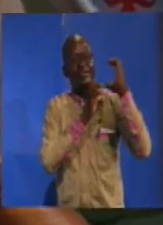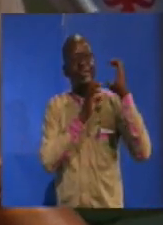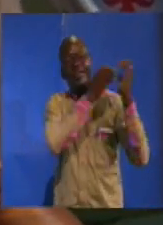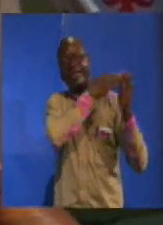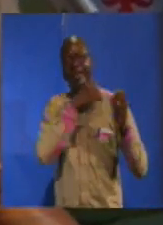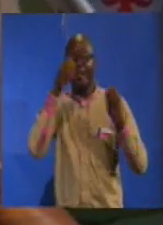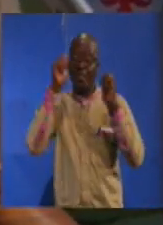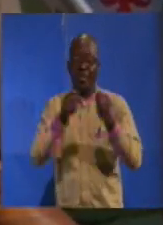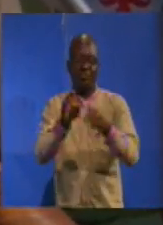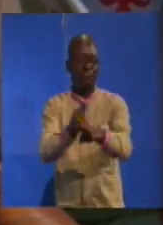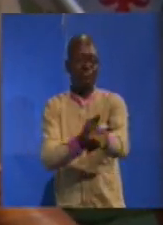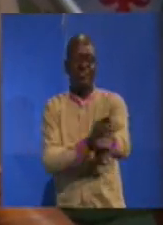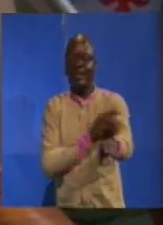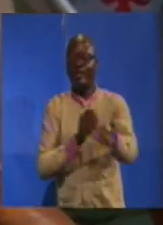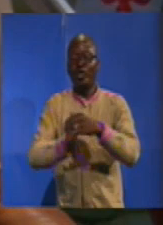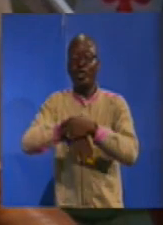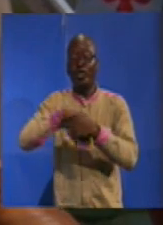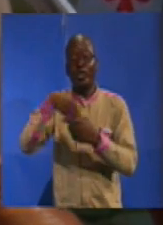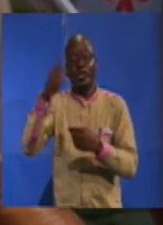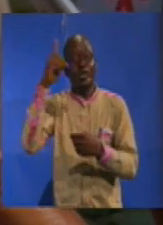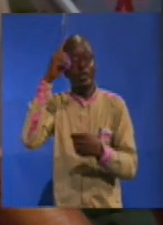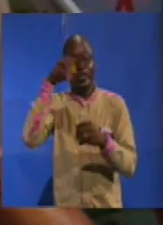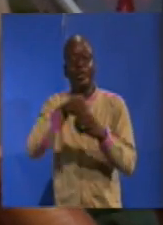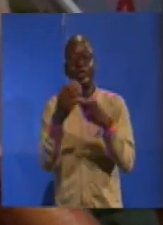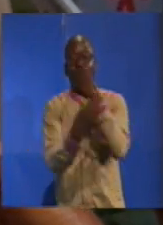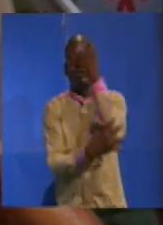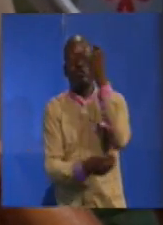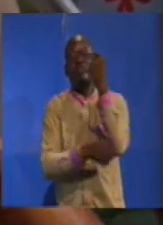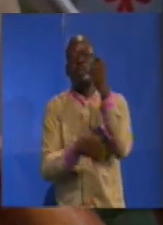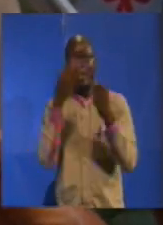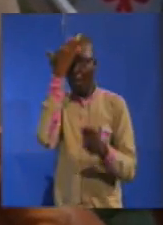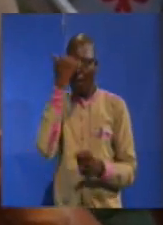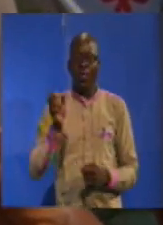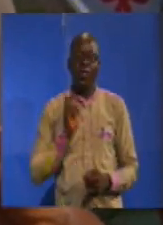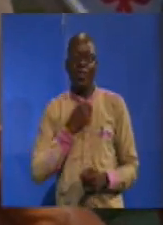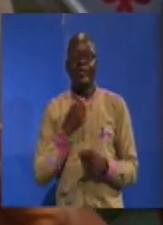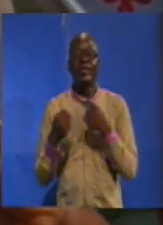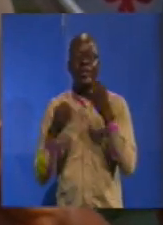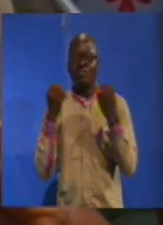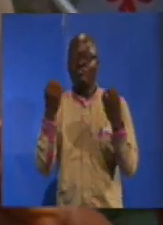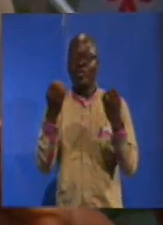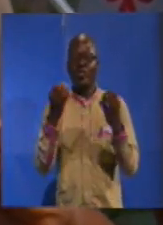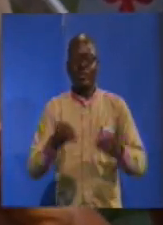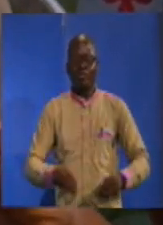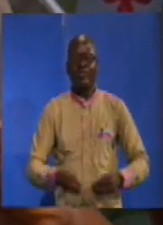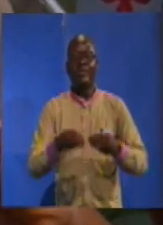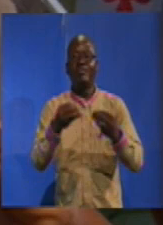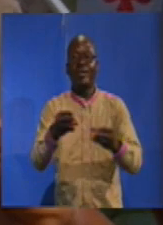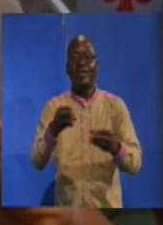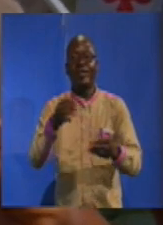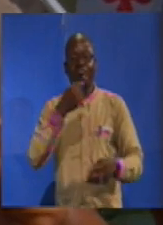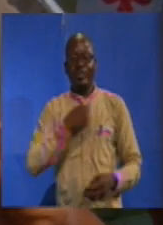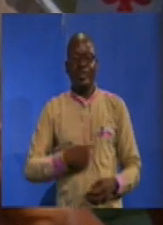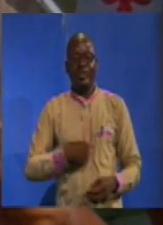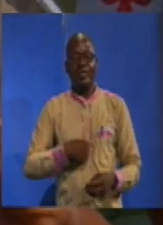peut durablement sortir de son état de vulnérabilité. C'est pourquoi nous apprécions beaucoup ce geste et nous souhaitons qu'il